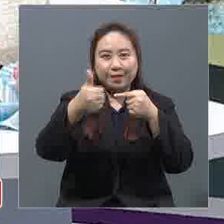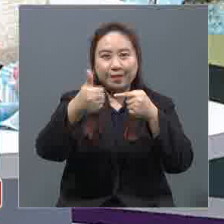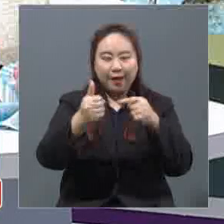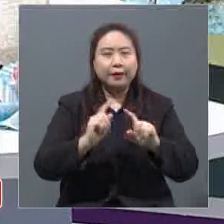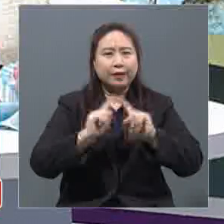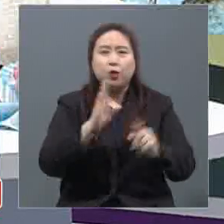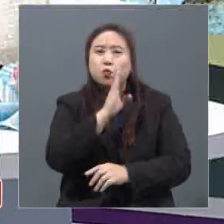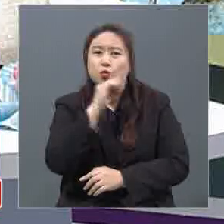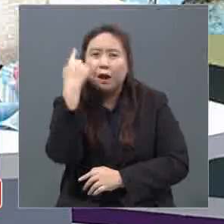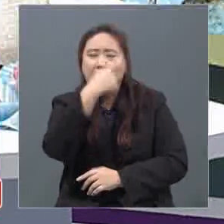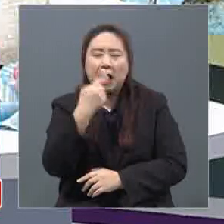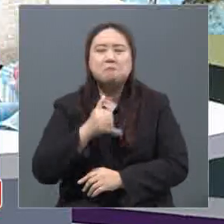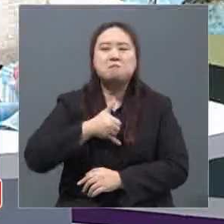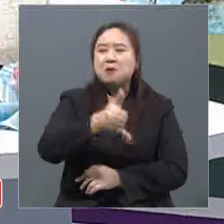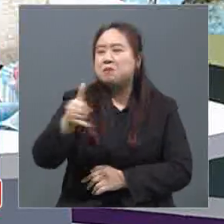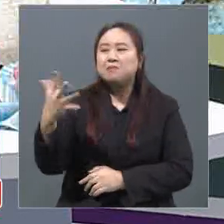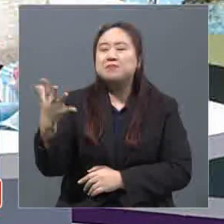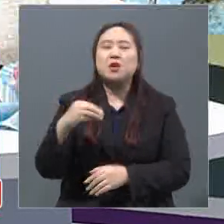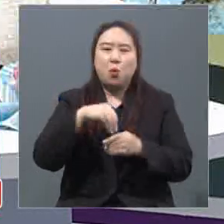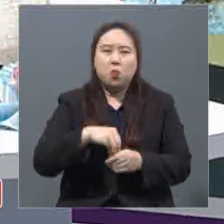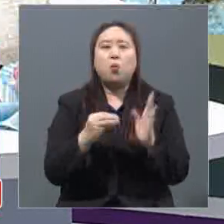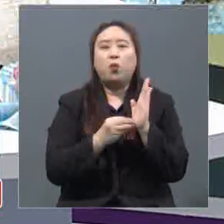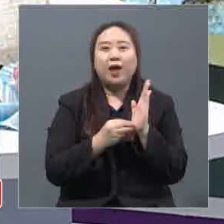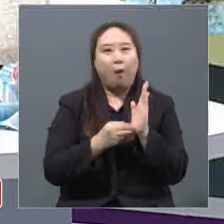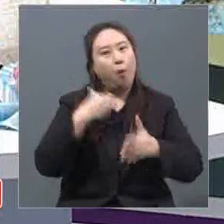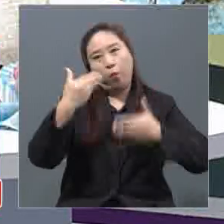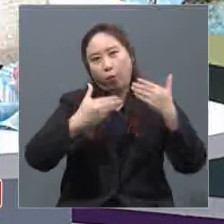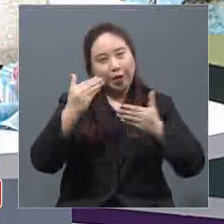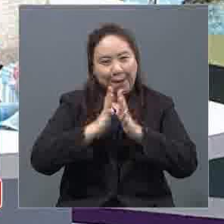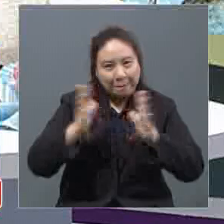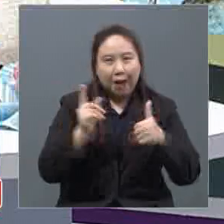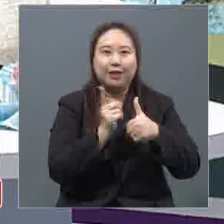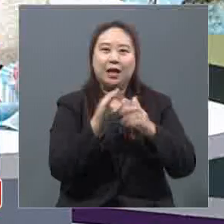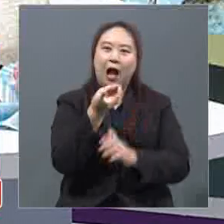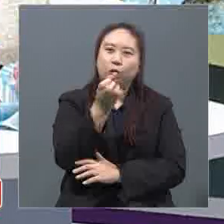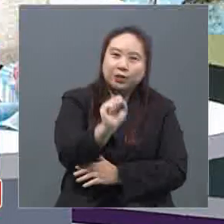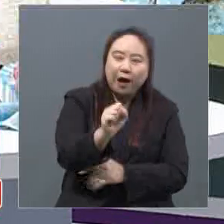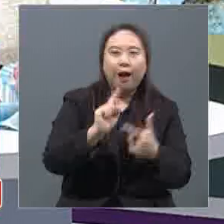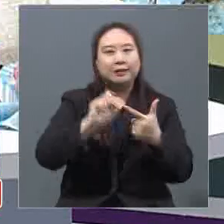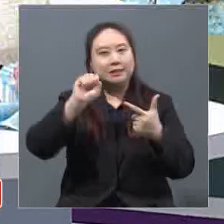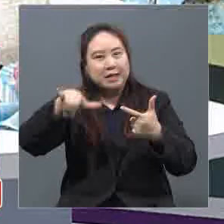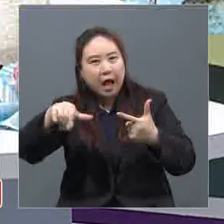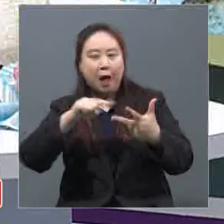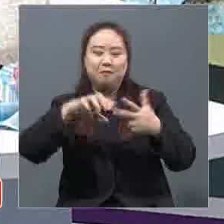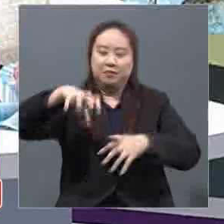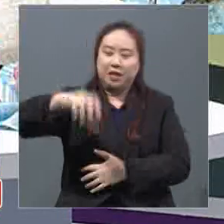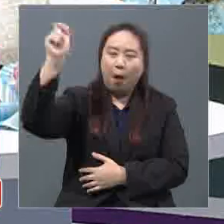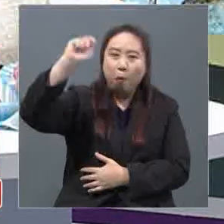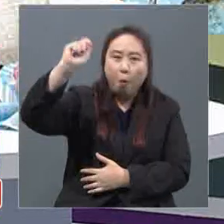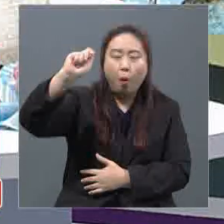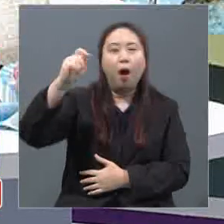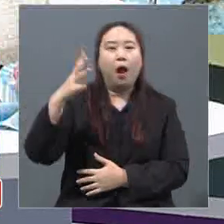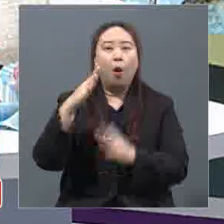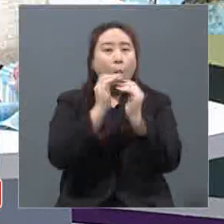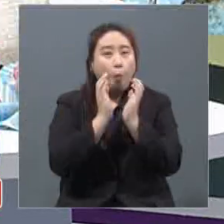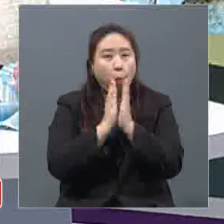ไปไหนในพื้นที่กรุงเทพมหานครเนี่ยกิจกรรมเยอะมากๆไม่ว่าจะเป็นข้าวสารไม่ว่าจะเป็นสยามไม่ว่าจะเป็นสนามหลวงนะครับรวมถึงที่วัด